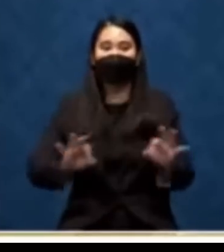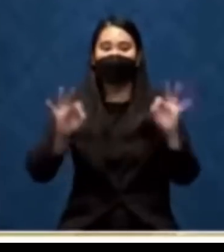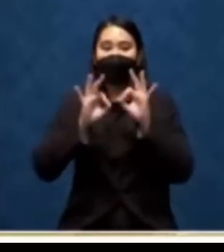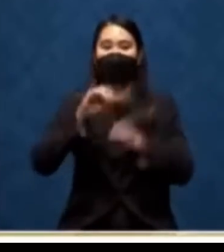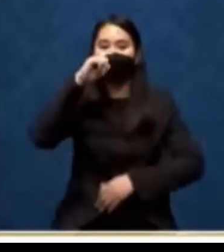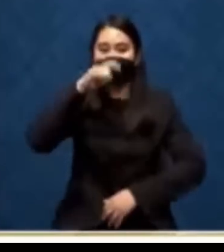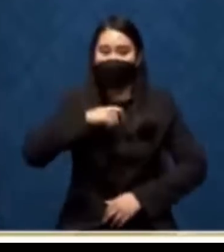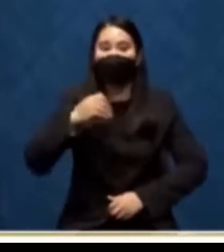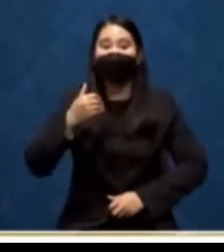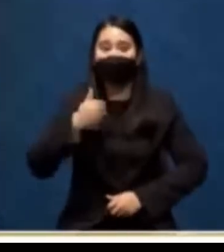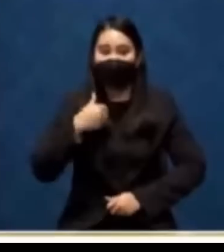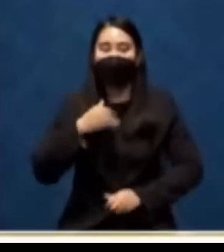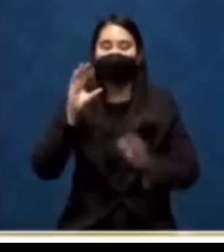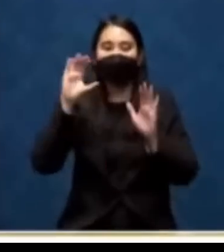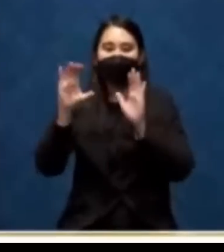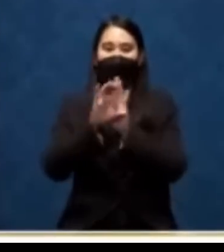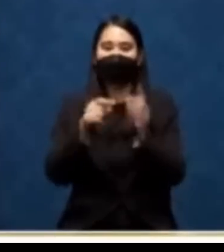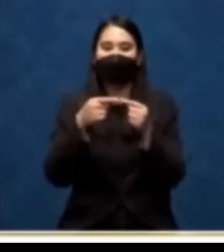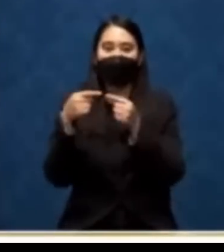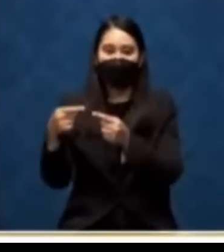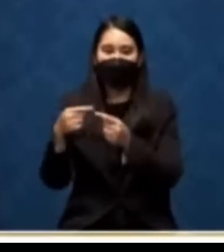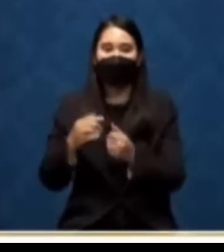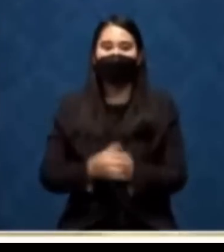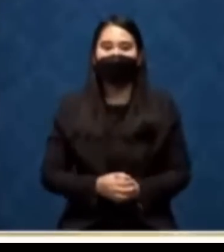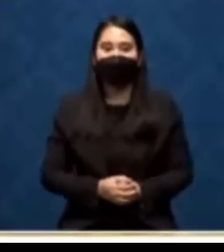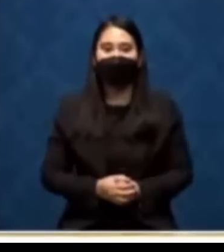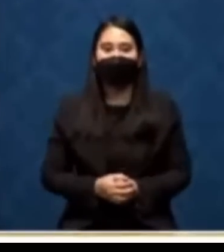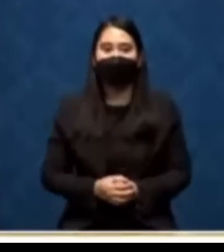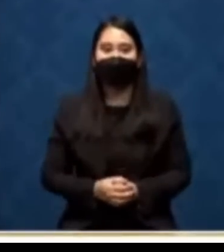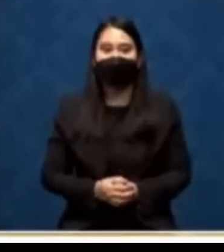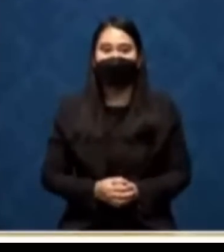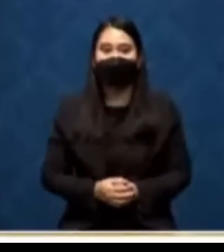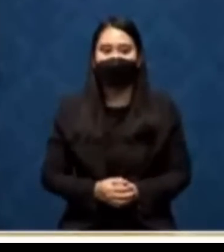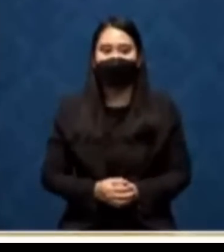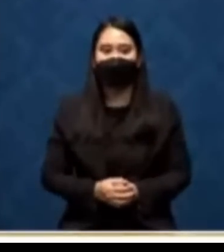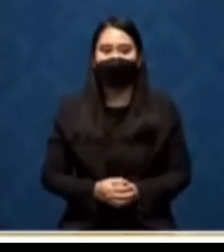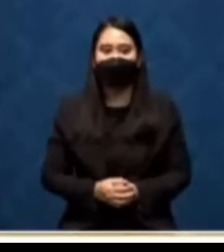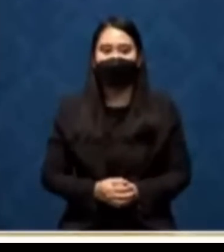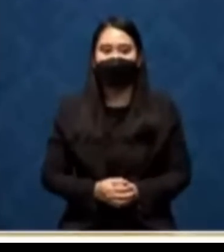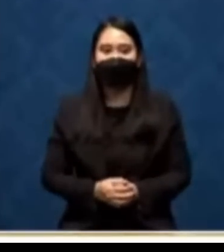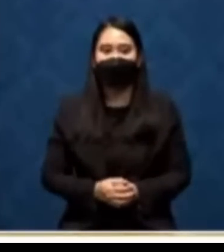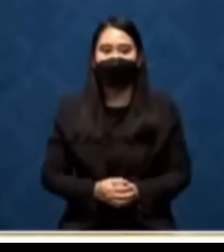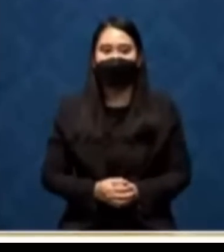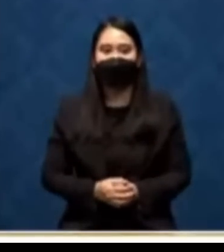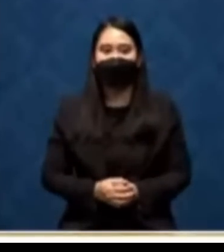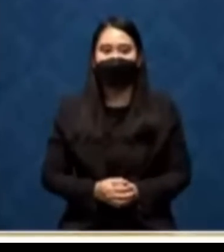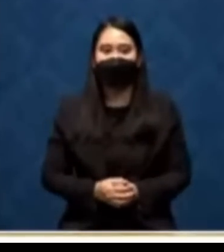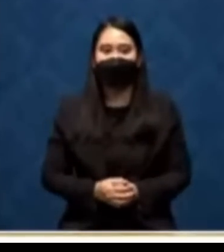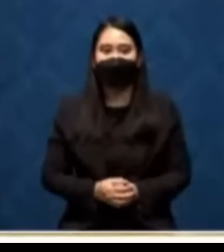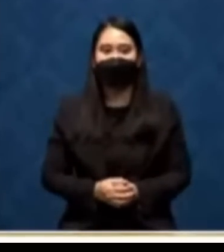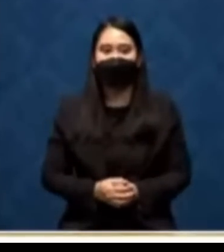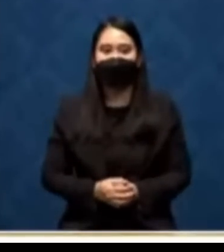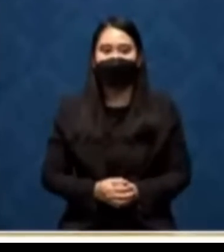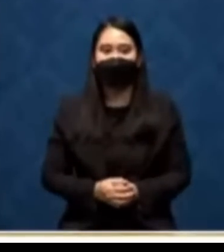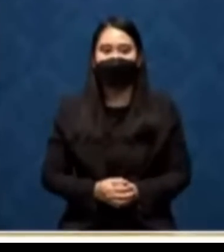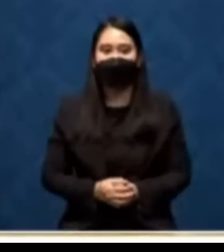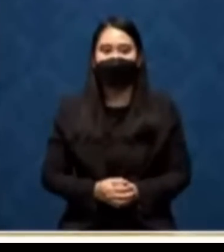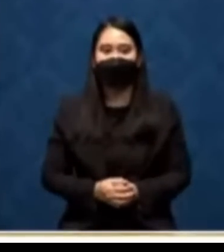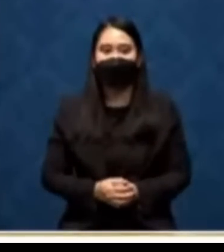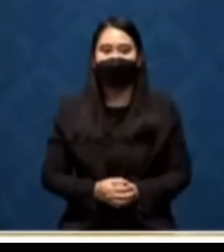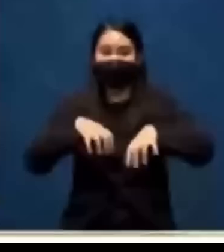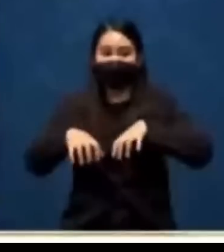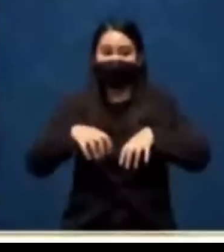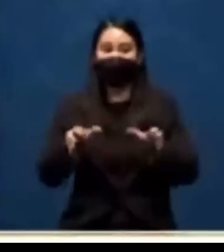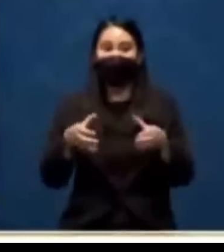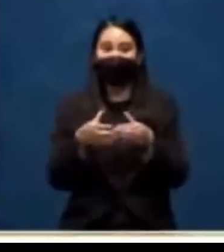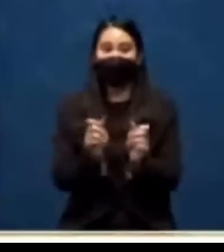ไทยแบบนี้ภาพต่อไปจะเป็นอะไรฮะภาพที่เห็นนี้เกิดขึ้นในงานเมาริดกลางครับ ที่จัดขึ้นโดยคณ